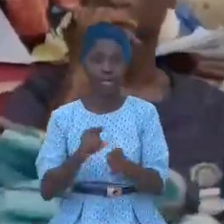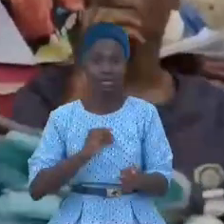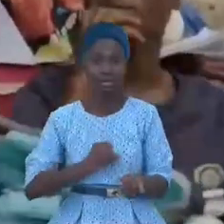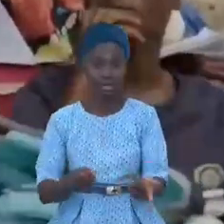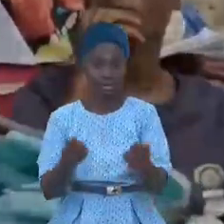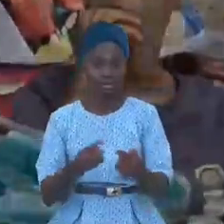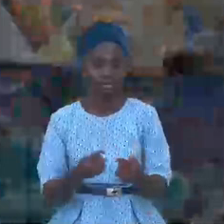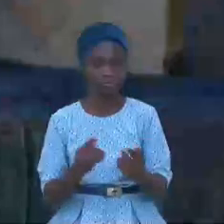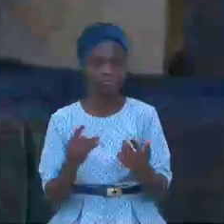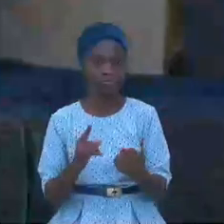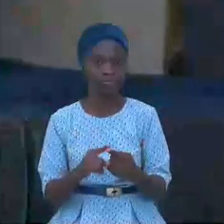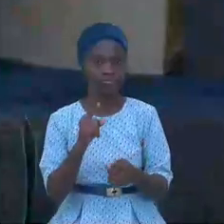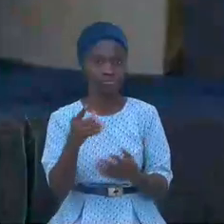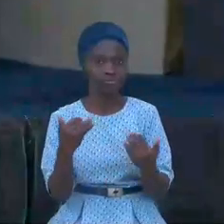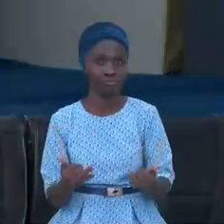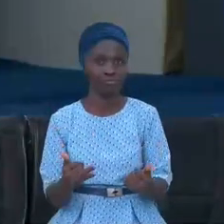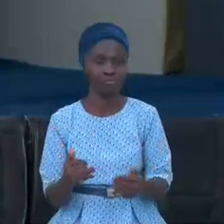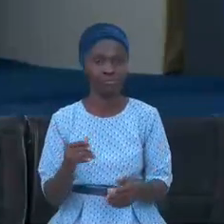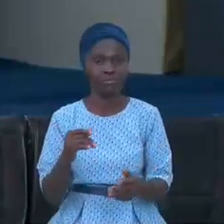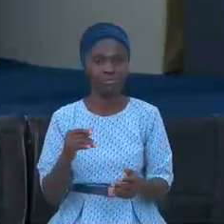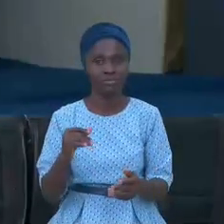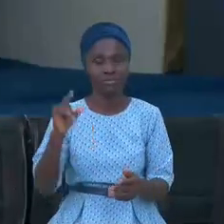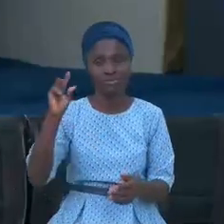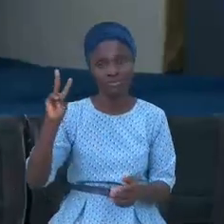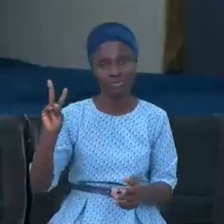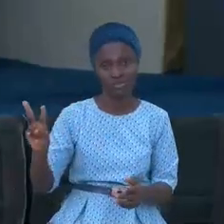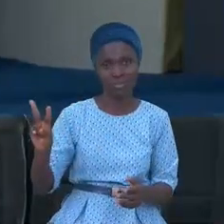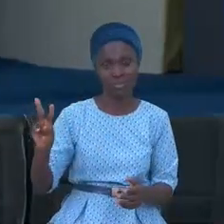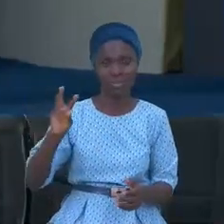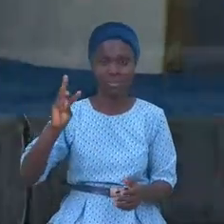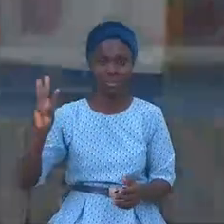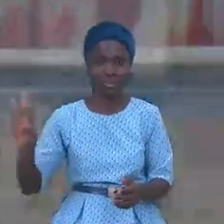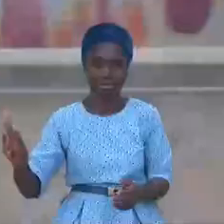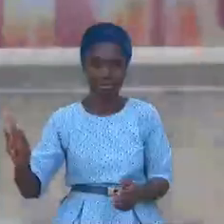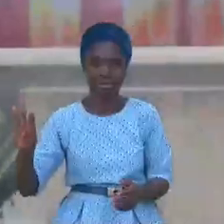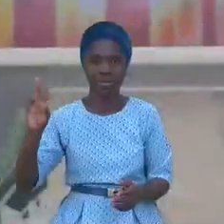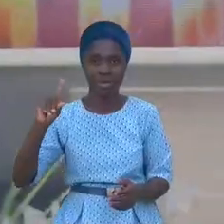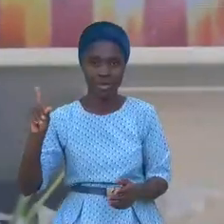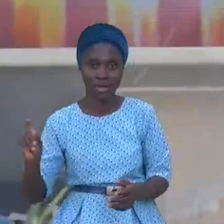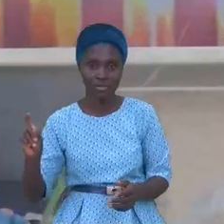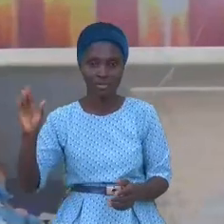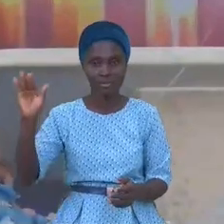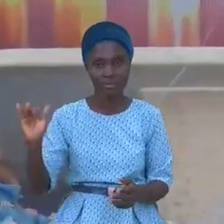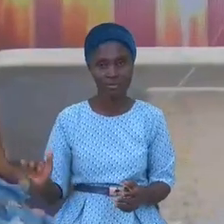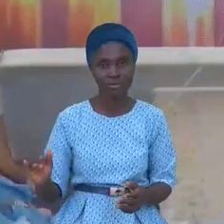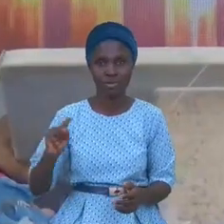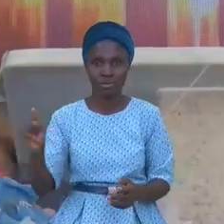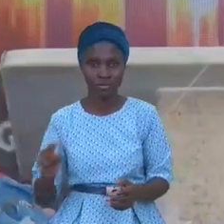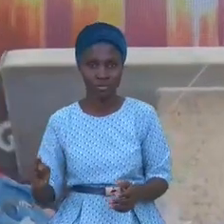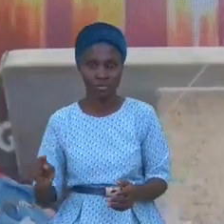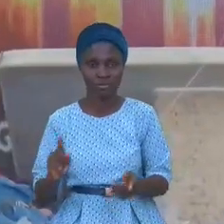Alors aujourd'hui, nous voyons UVW. X, Y, Z.